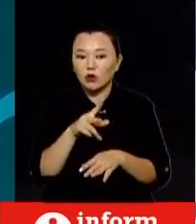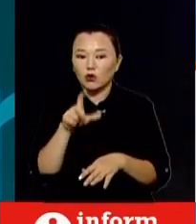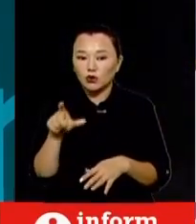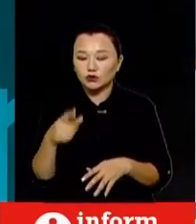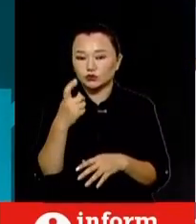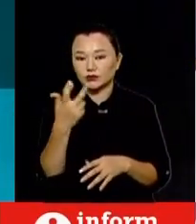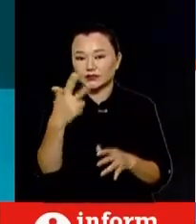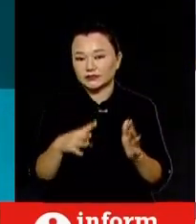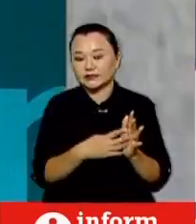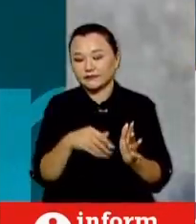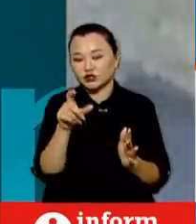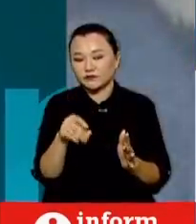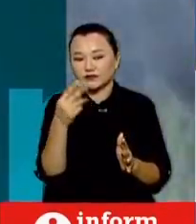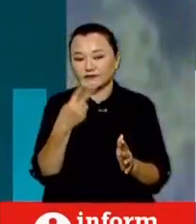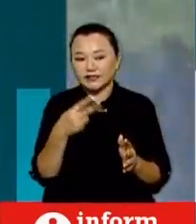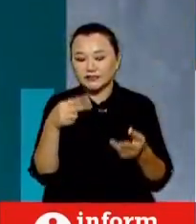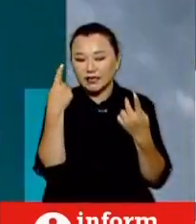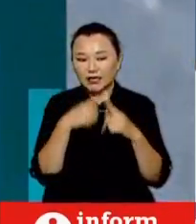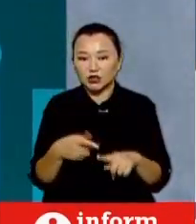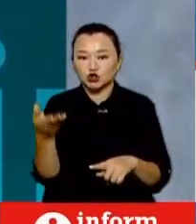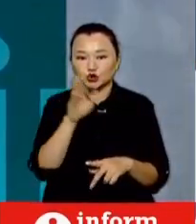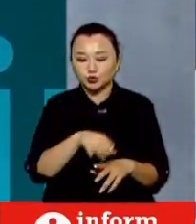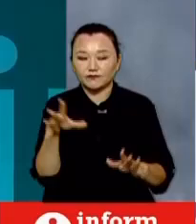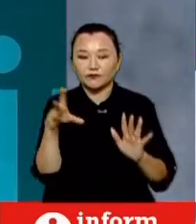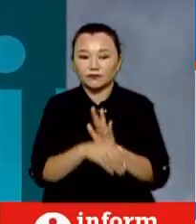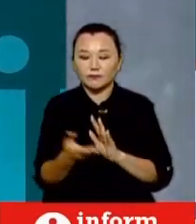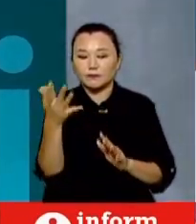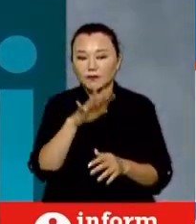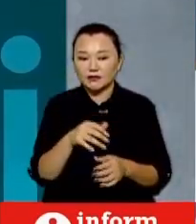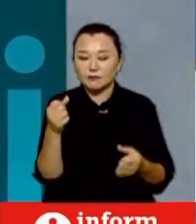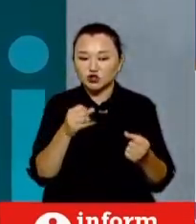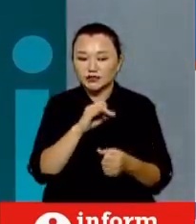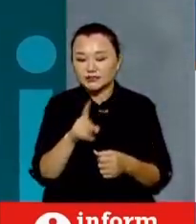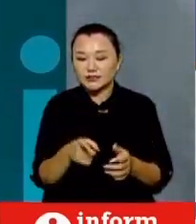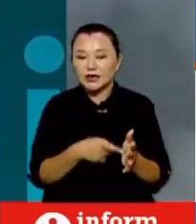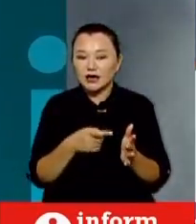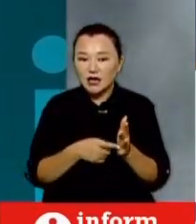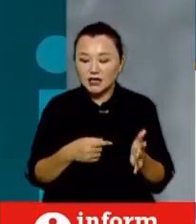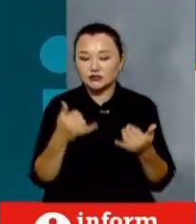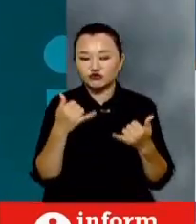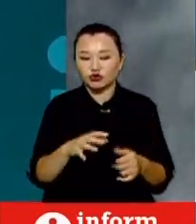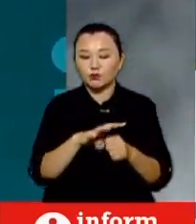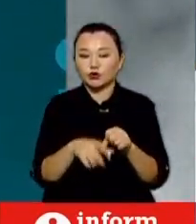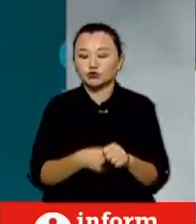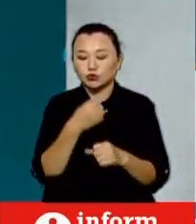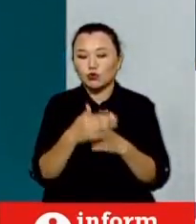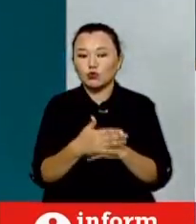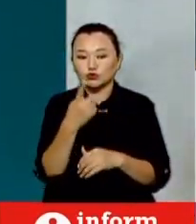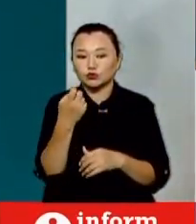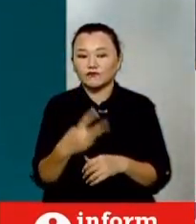139 человек и 20 единиц техники, в том числе 5 машин из Караганды. На сегодня потушили около